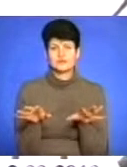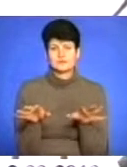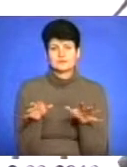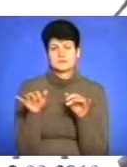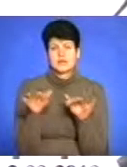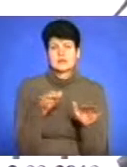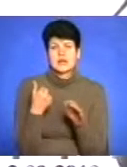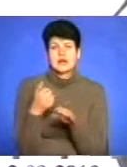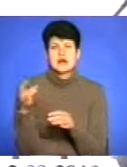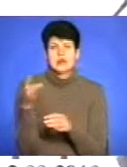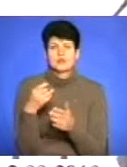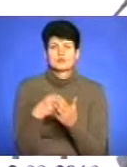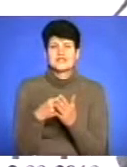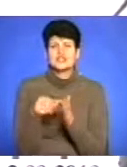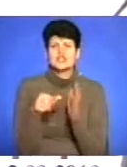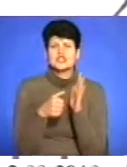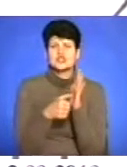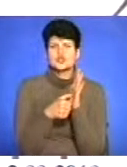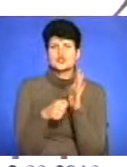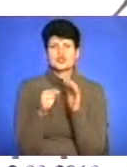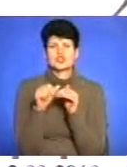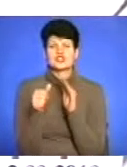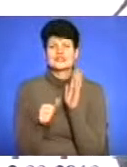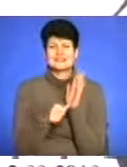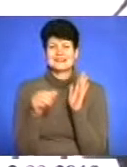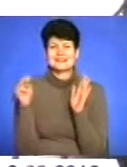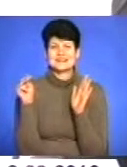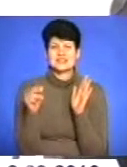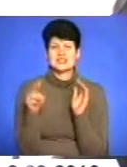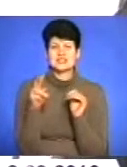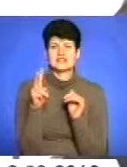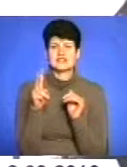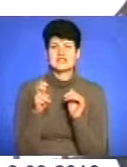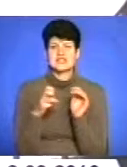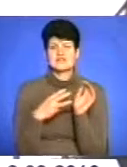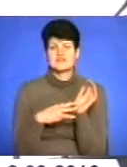бюджетів, 616 279